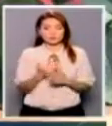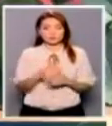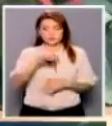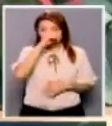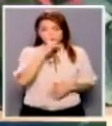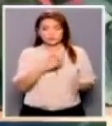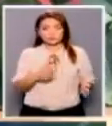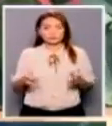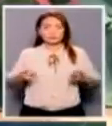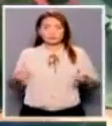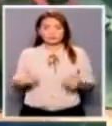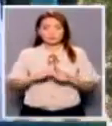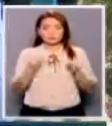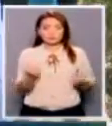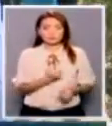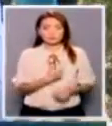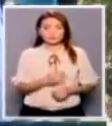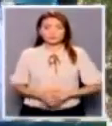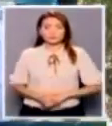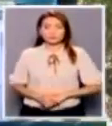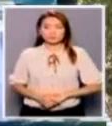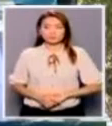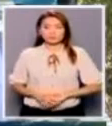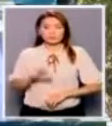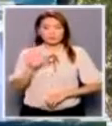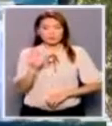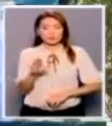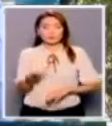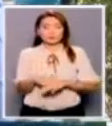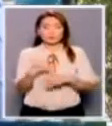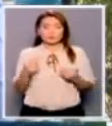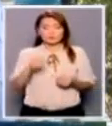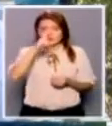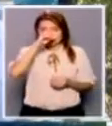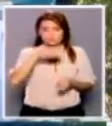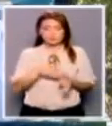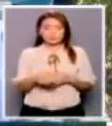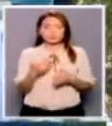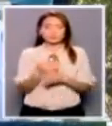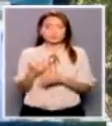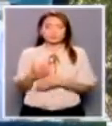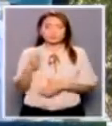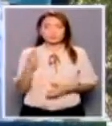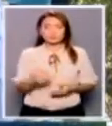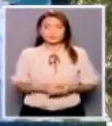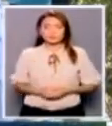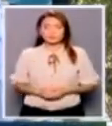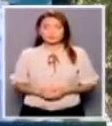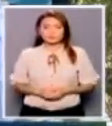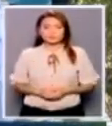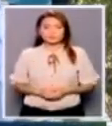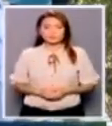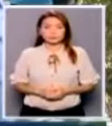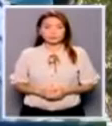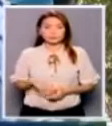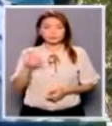созар жандар еселенсе игі. Бүгін міне осы қазан айында мекемемізде қызмет алушыларға арналған шарамыз өтіп жатыр.